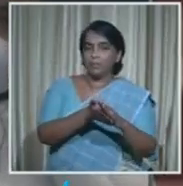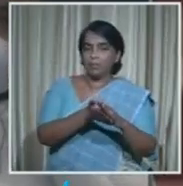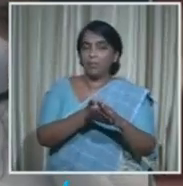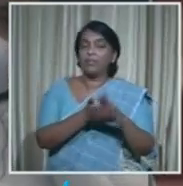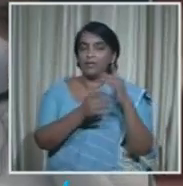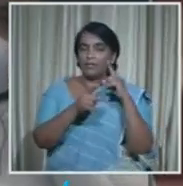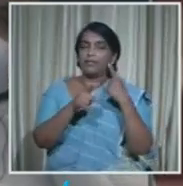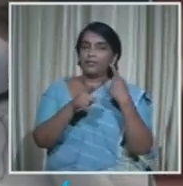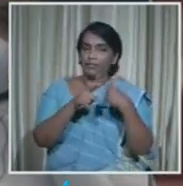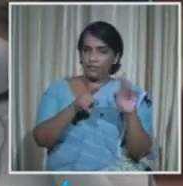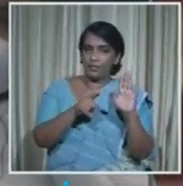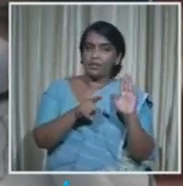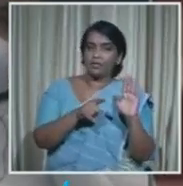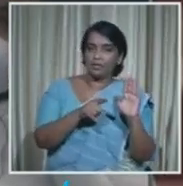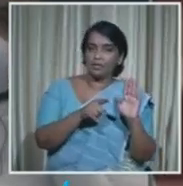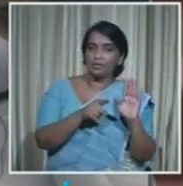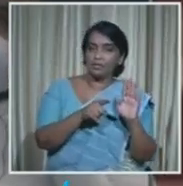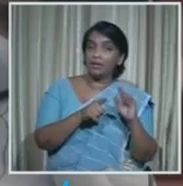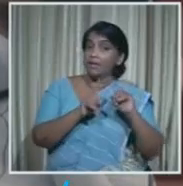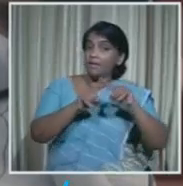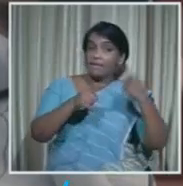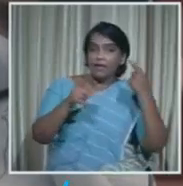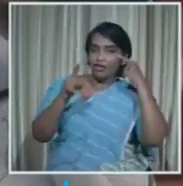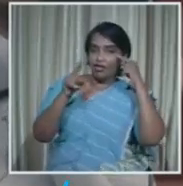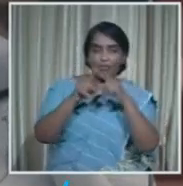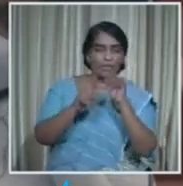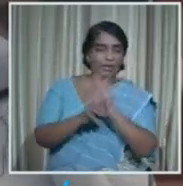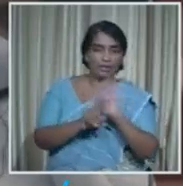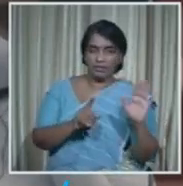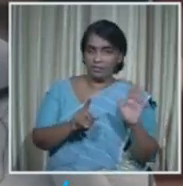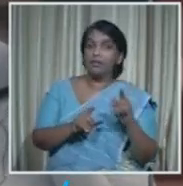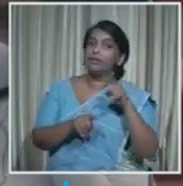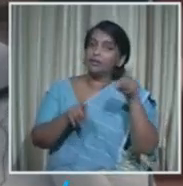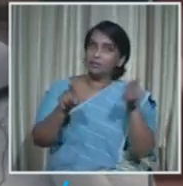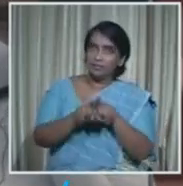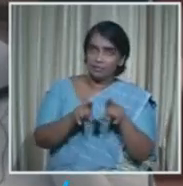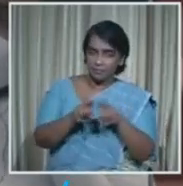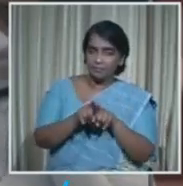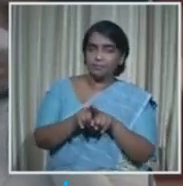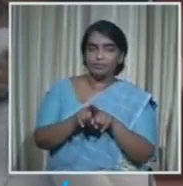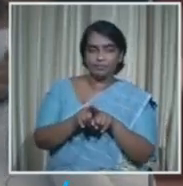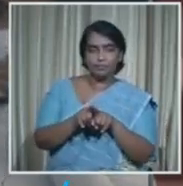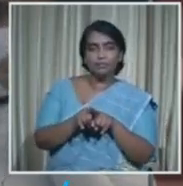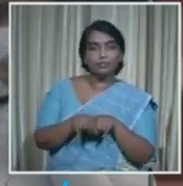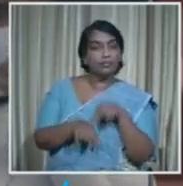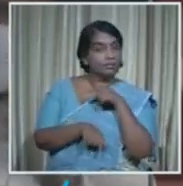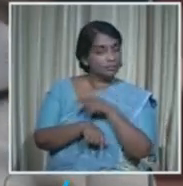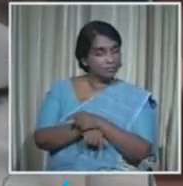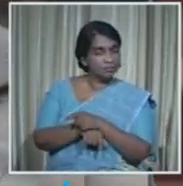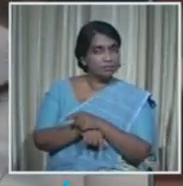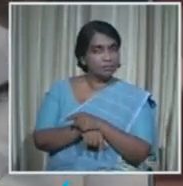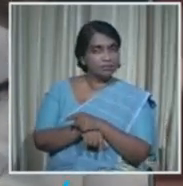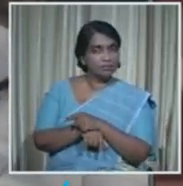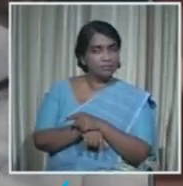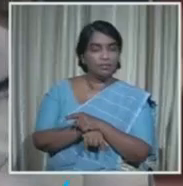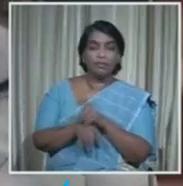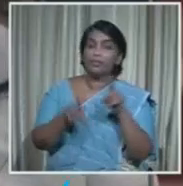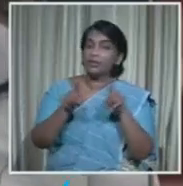මිසක් වෙන කාරණයකට නෙමෙයි. ඉතින් එතකොට මෙන්න මේ